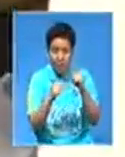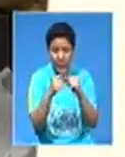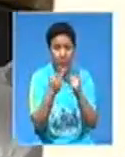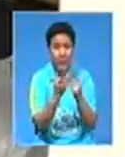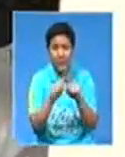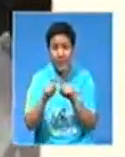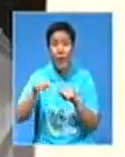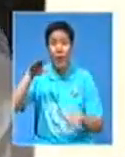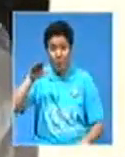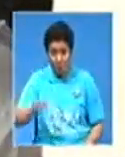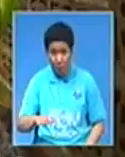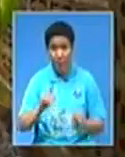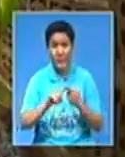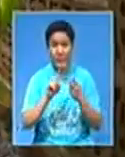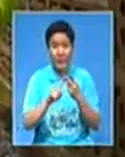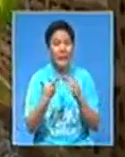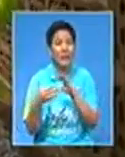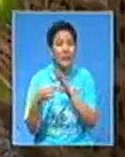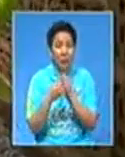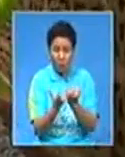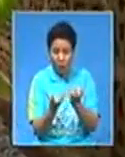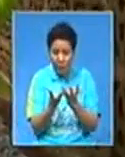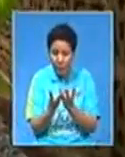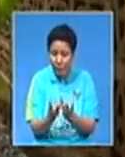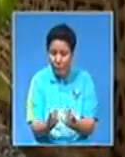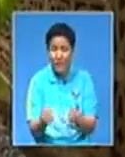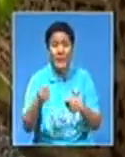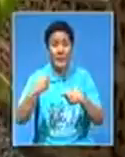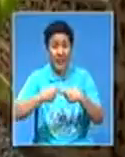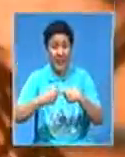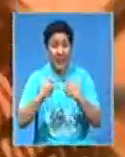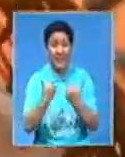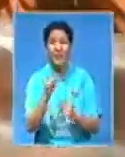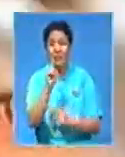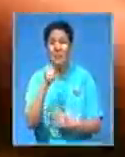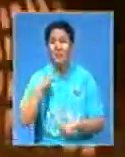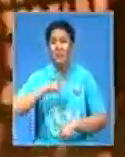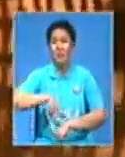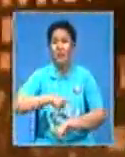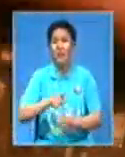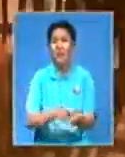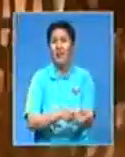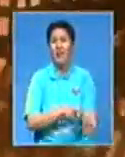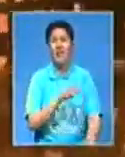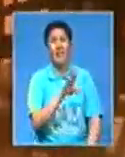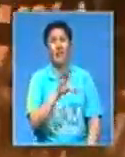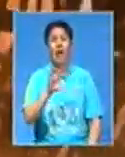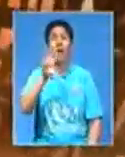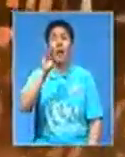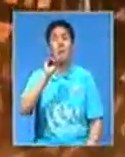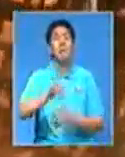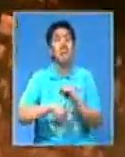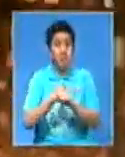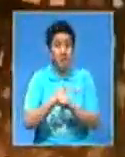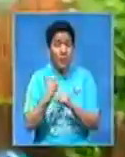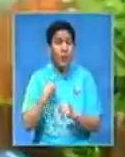มซึ่งจะเป็นบรรจุภัณฑ์ที่ย่อยสลายยากมีระยะเวลานานกว่า450ปีนะครับ